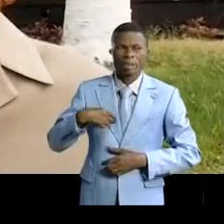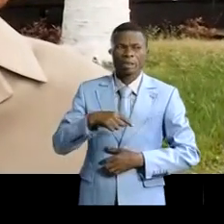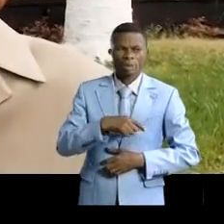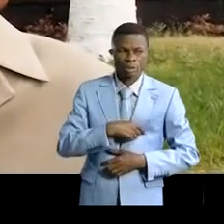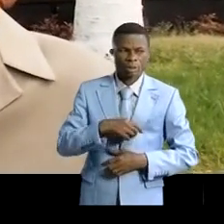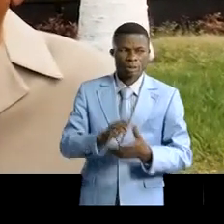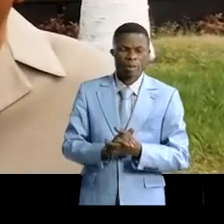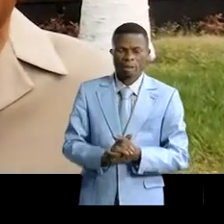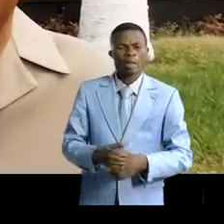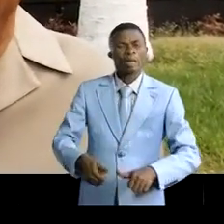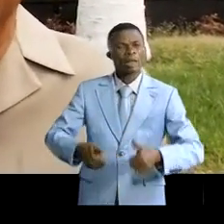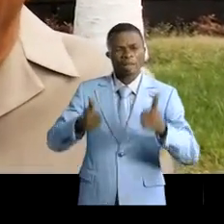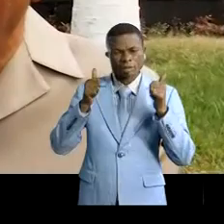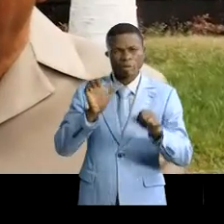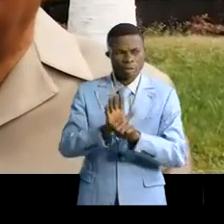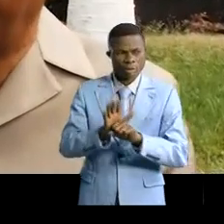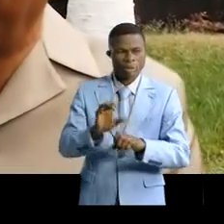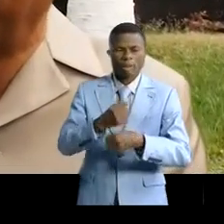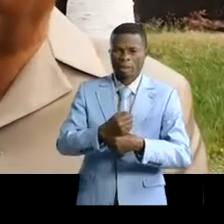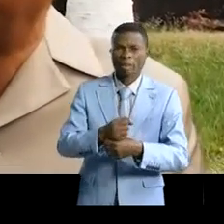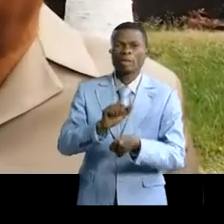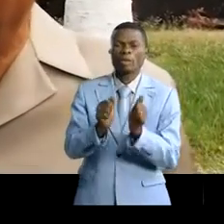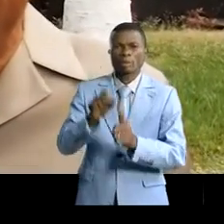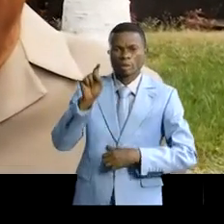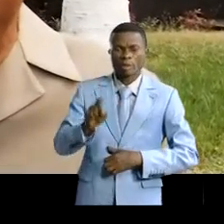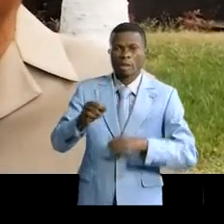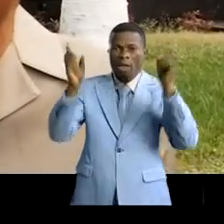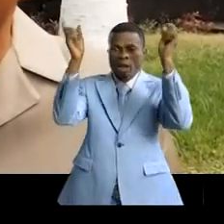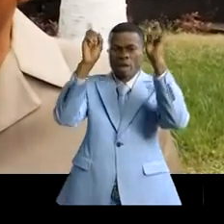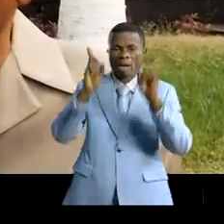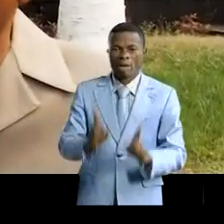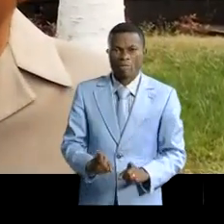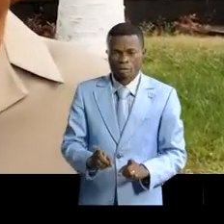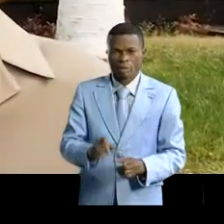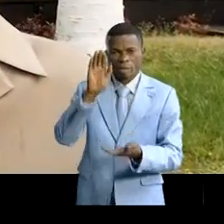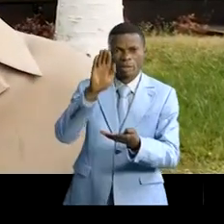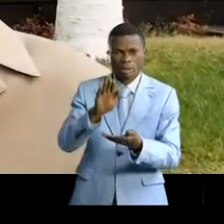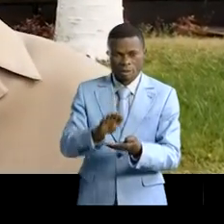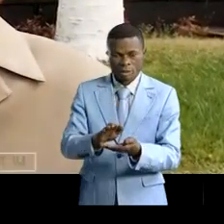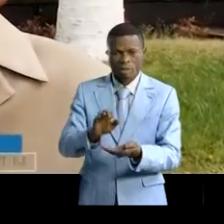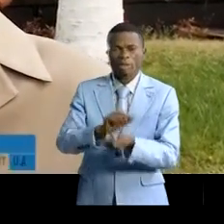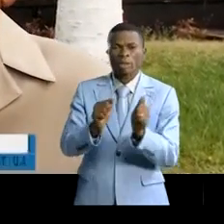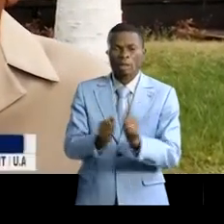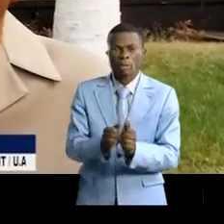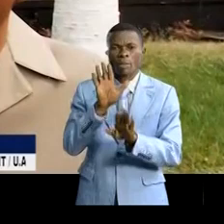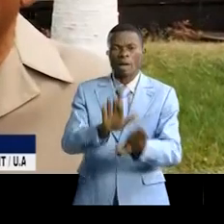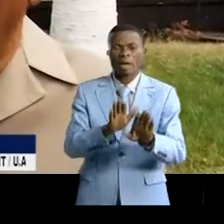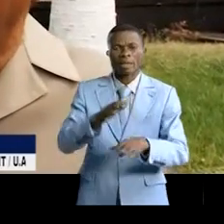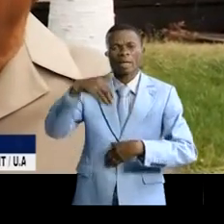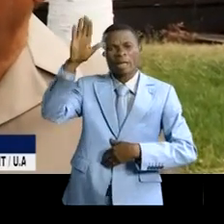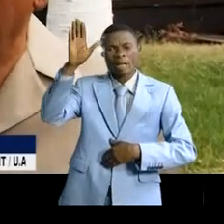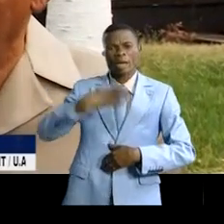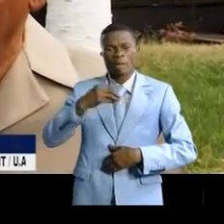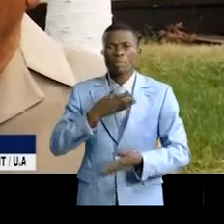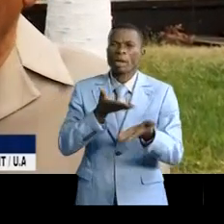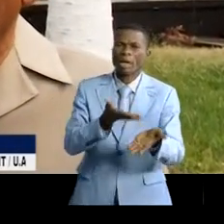la résilience était clé et qu'il fallait que l'Afrique réduise bien sûr sa dépendance en matière